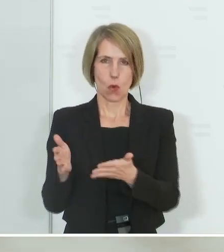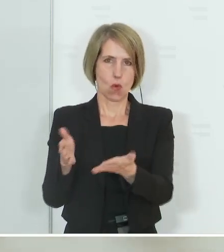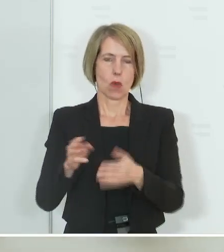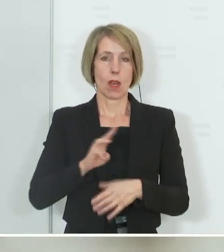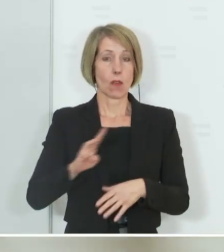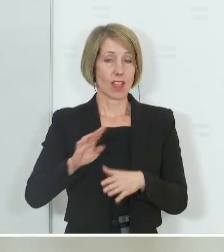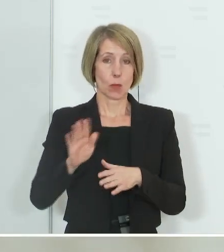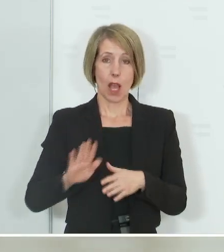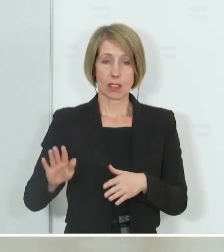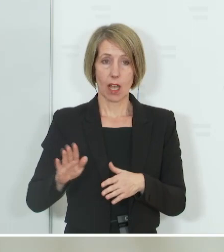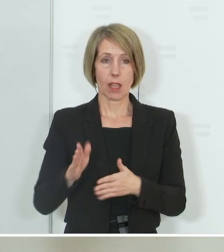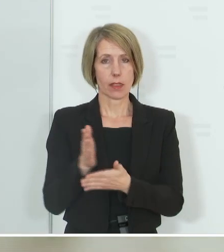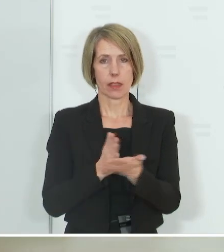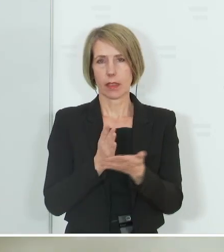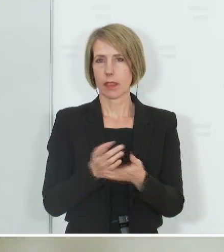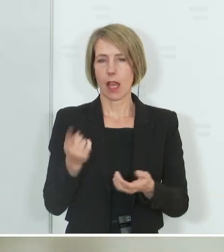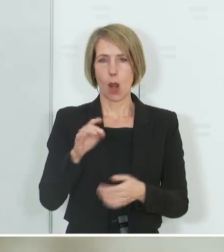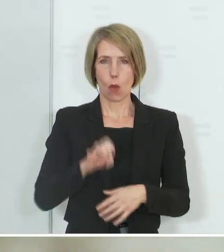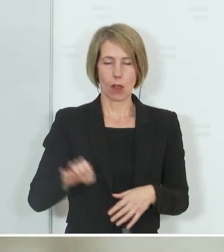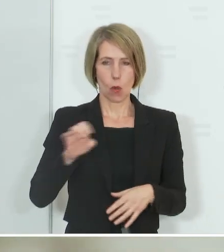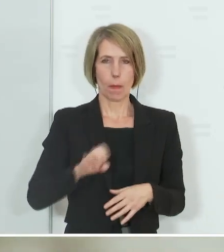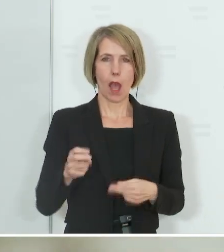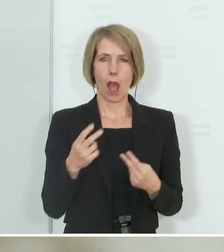Teil Europas, wesentliche Stütze für die